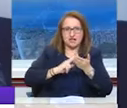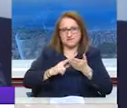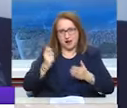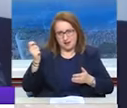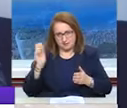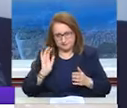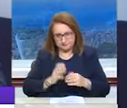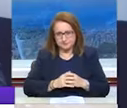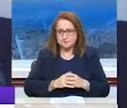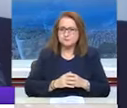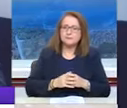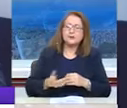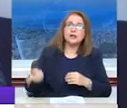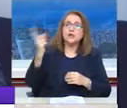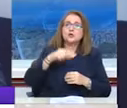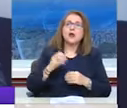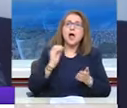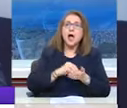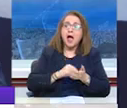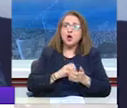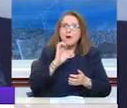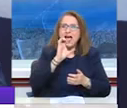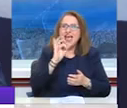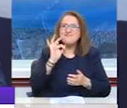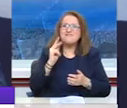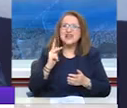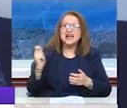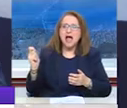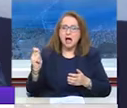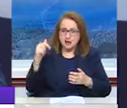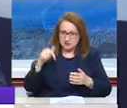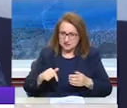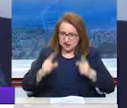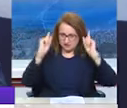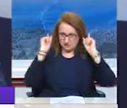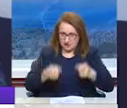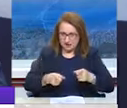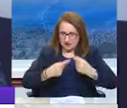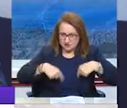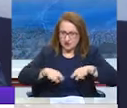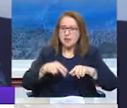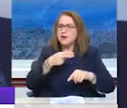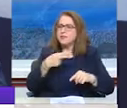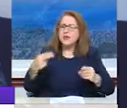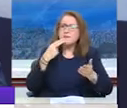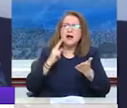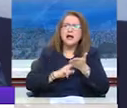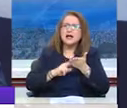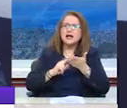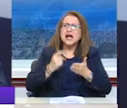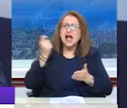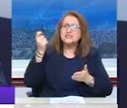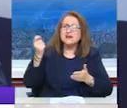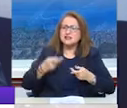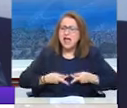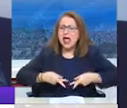ΙΕΦΚΑ, με απόφαση που θα λάβει σήμερα, θα μετατοπίζει χρονικά την ημερομηνία καταβολής των ασφαλιστικών εισφορών των ελεύθερων επαγγελματιών,